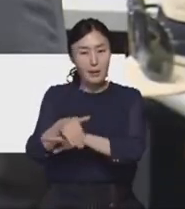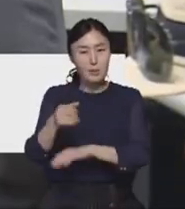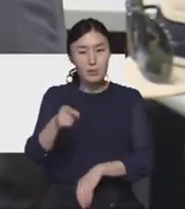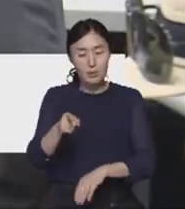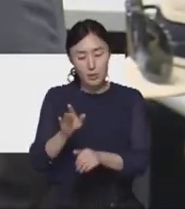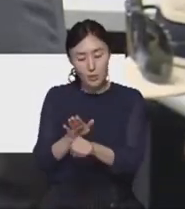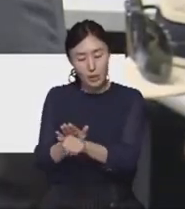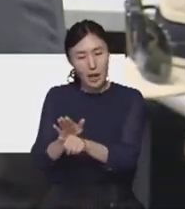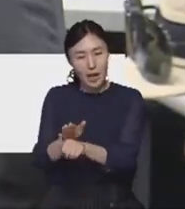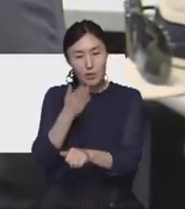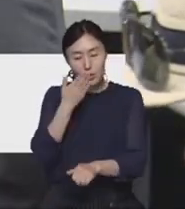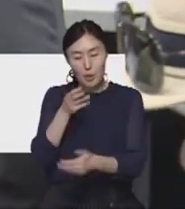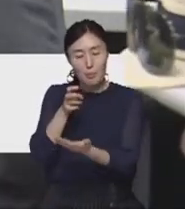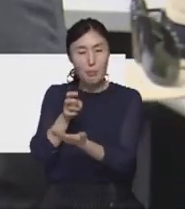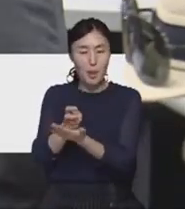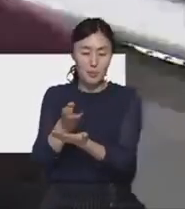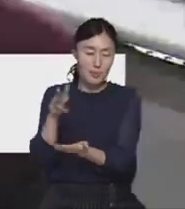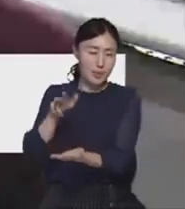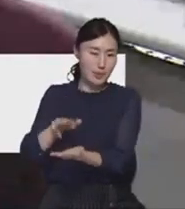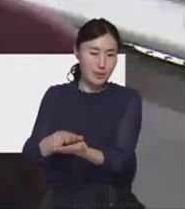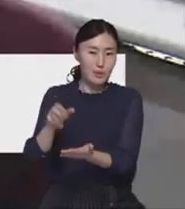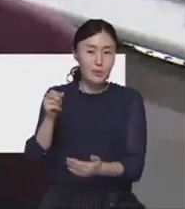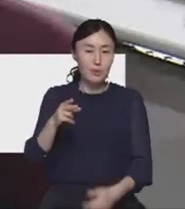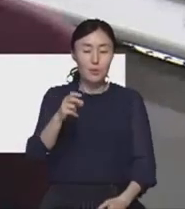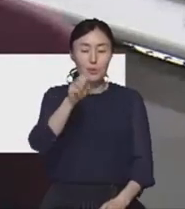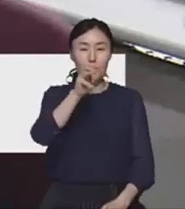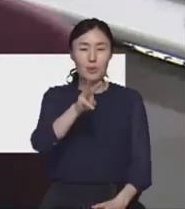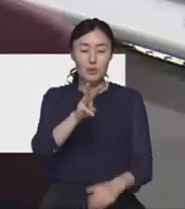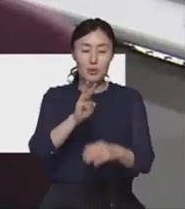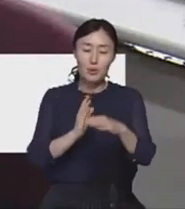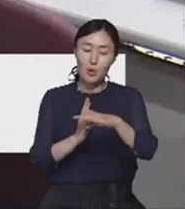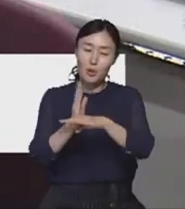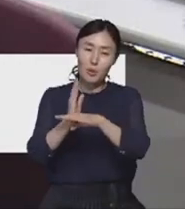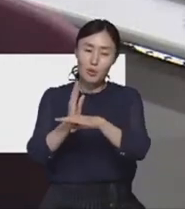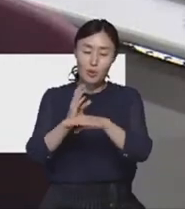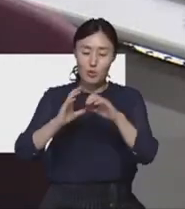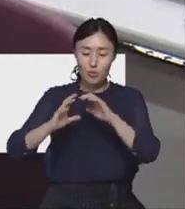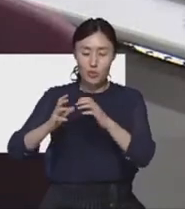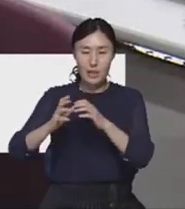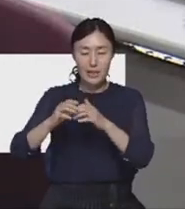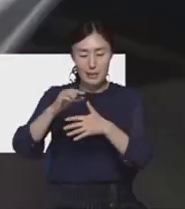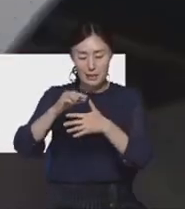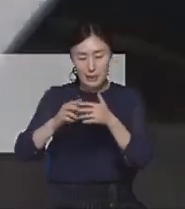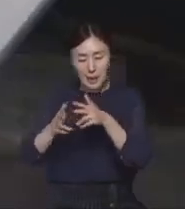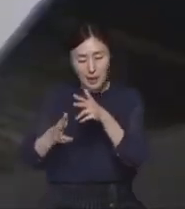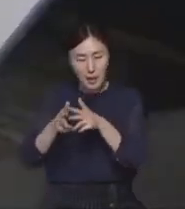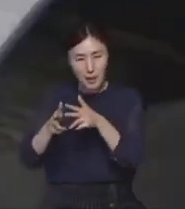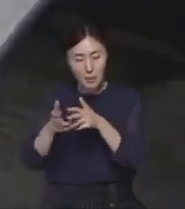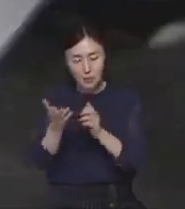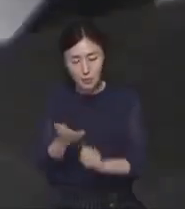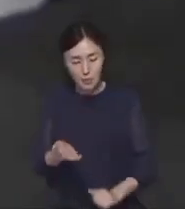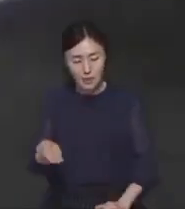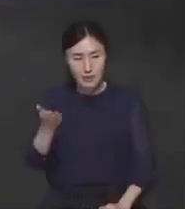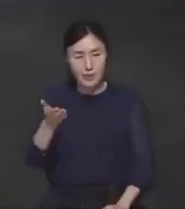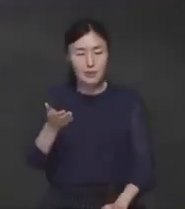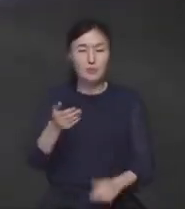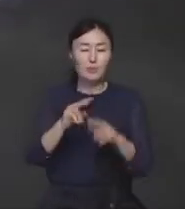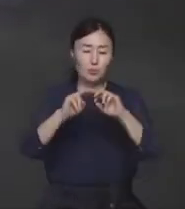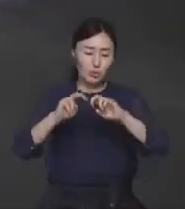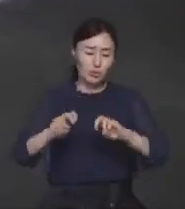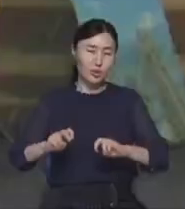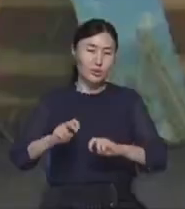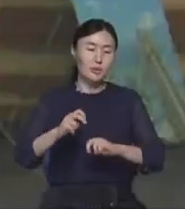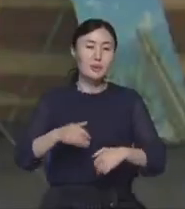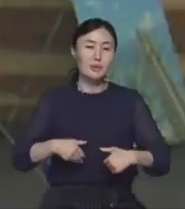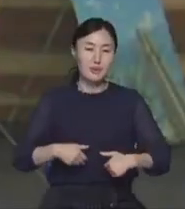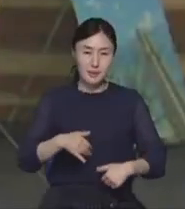이를 뒷받침할 법률 제정, 그리고 광주를 넘어 국가적 프로젝트로 만들어야 한다는 분석도 나왔습니다.